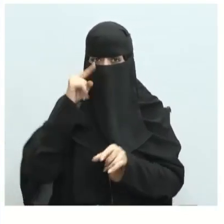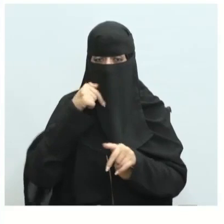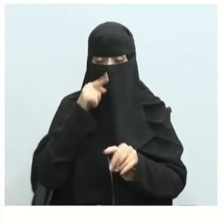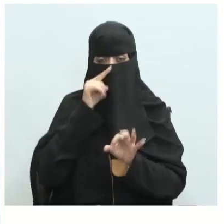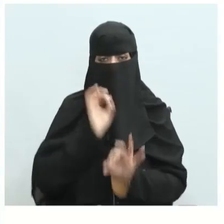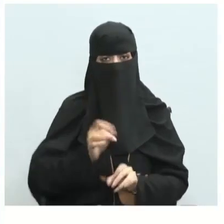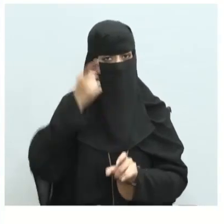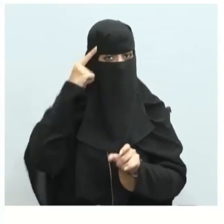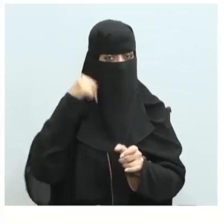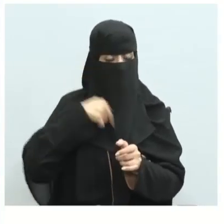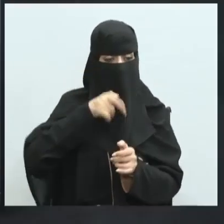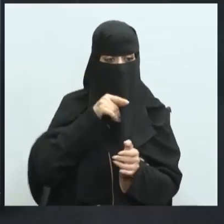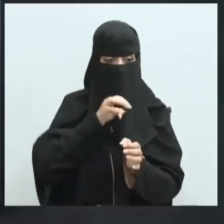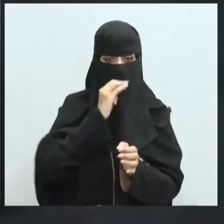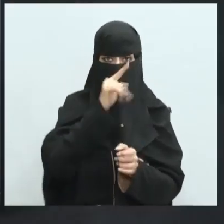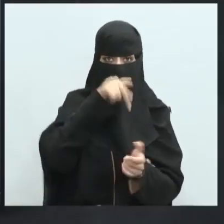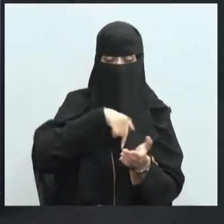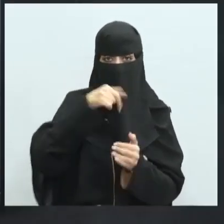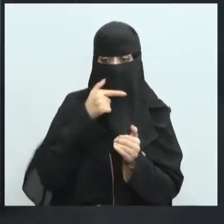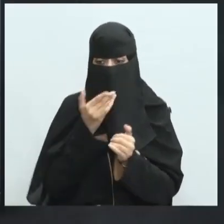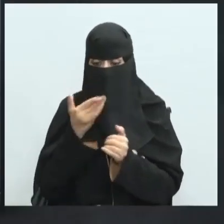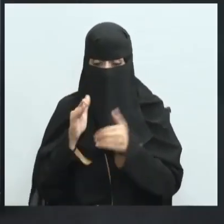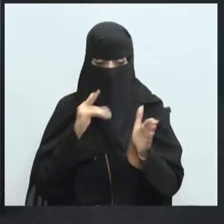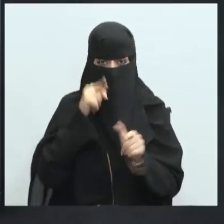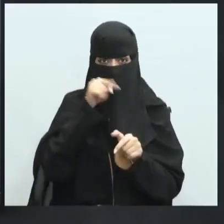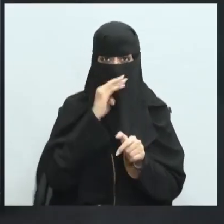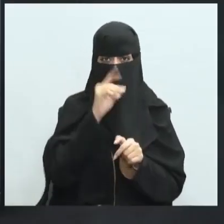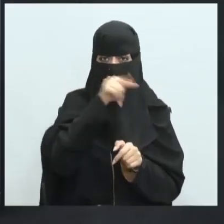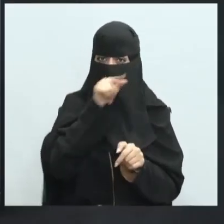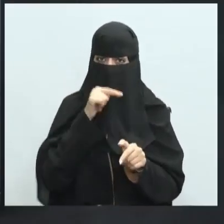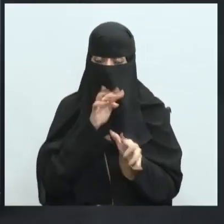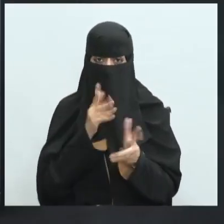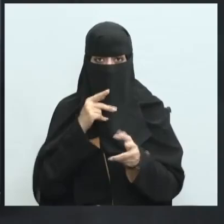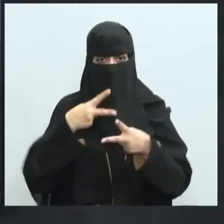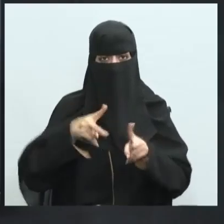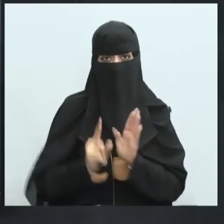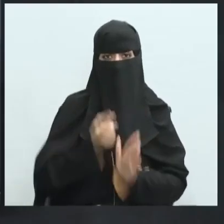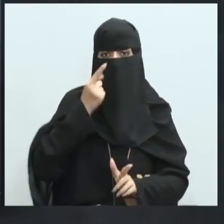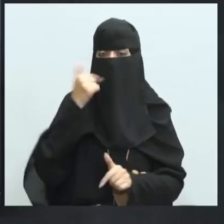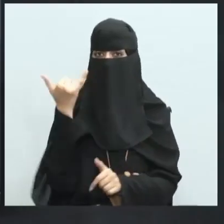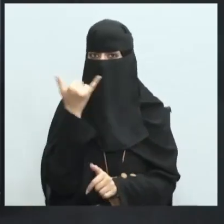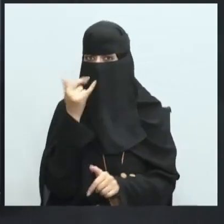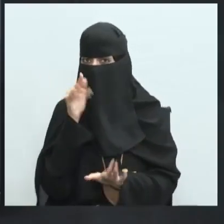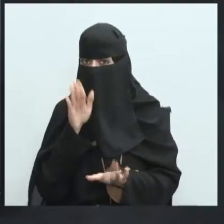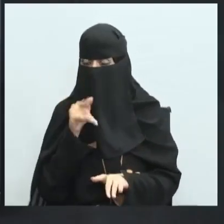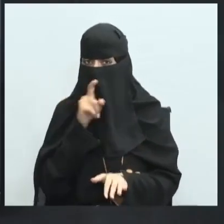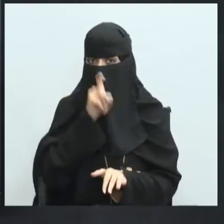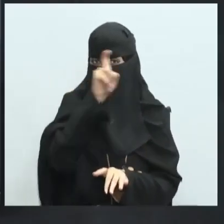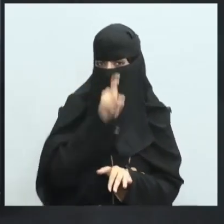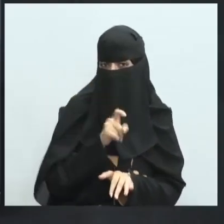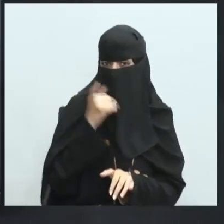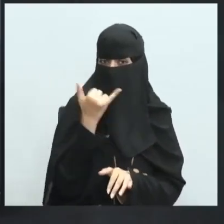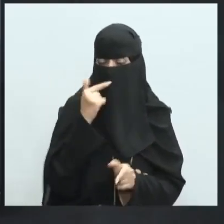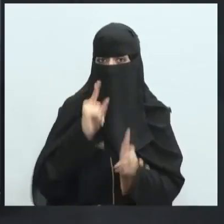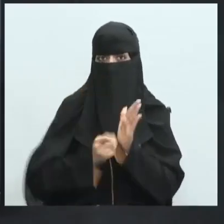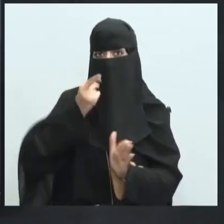الاختيارات المتعدده مثلا استبعاد الاجابات الخاطئه وغير ذلك كذلك ان تبدا بالا الاسئله الاسهل ثم